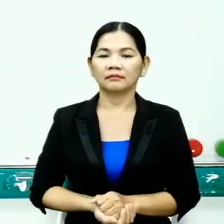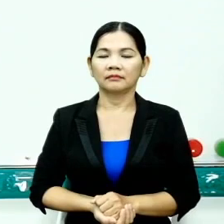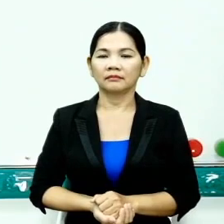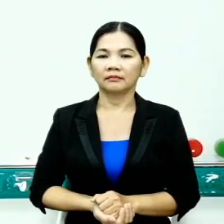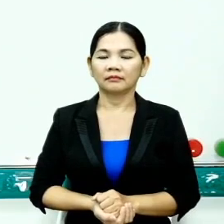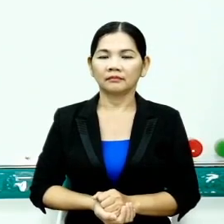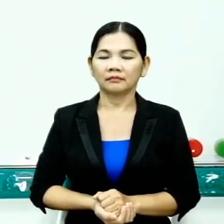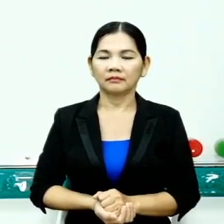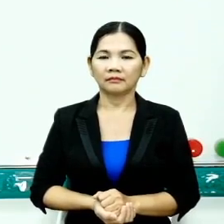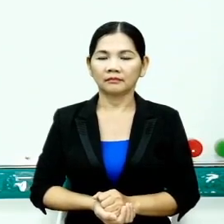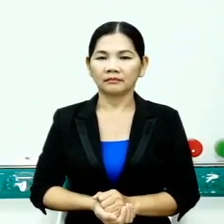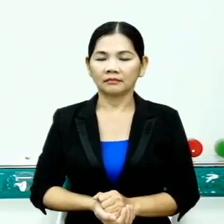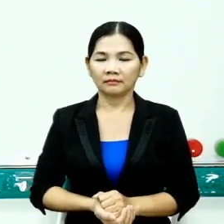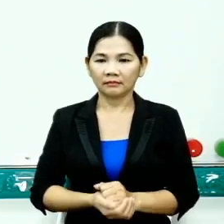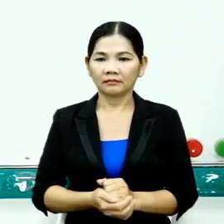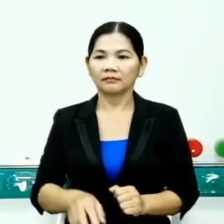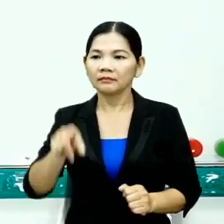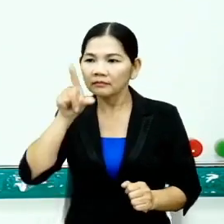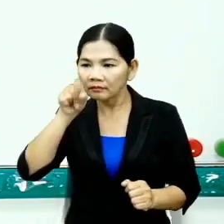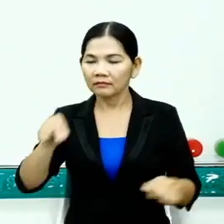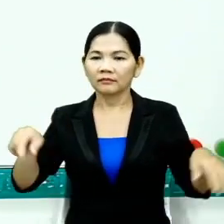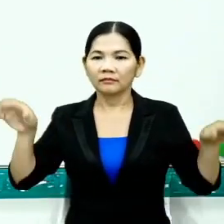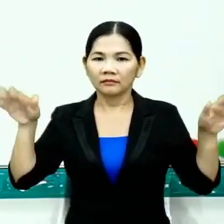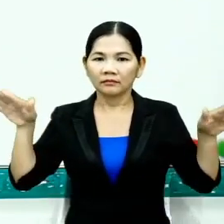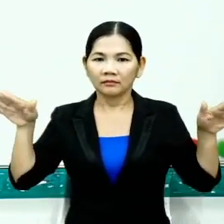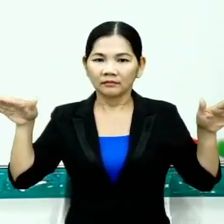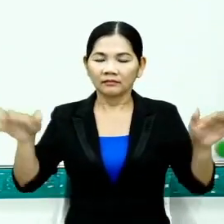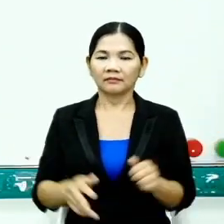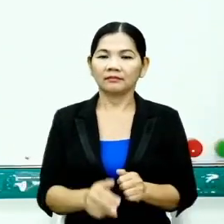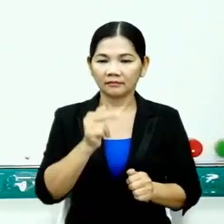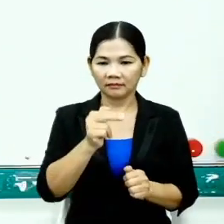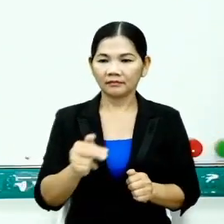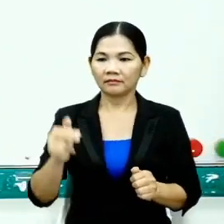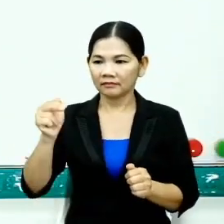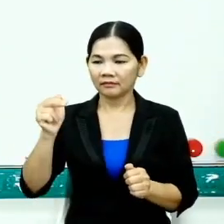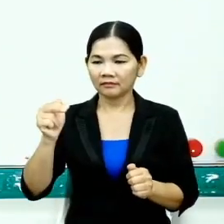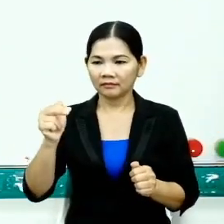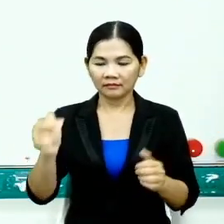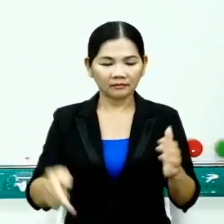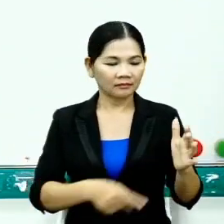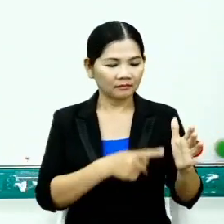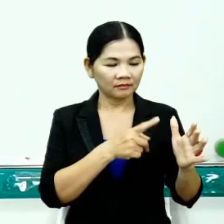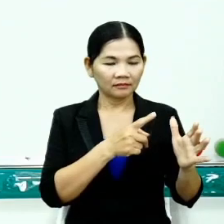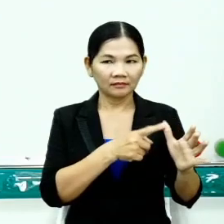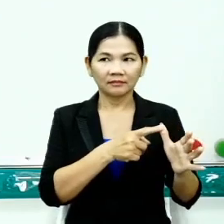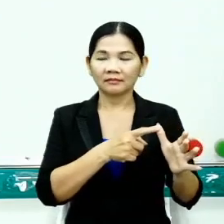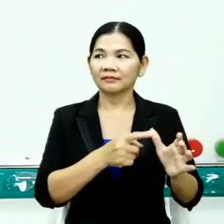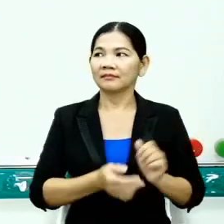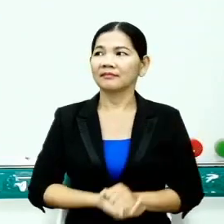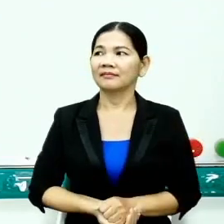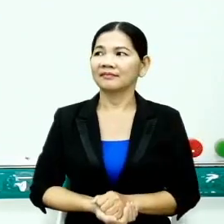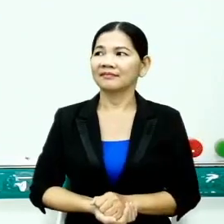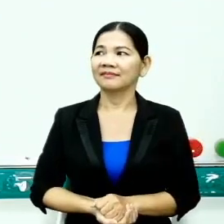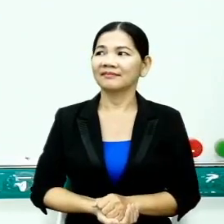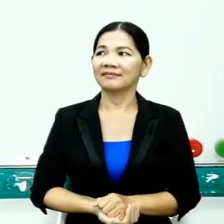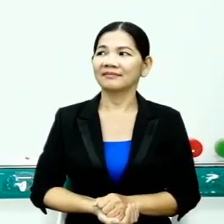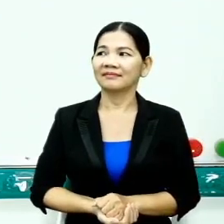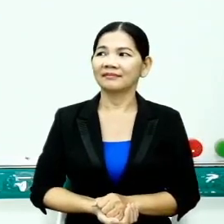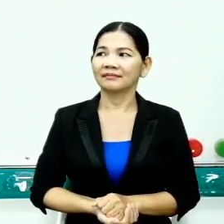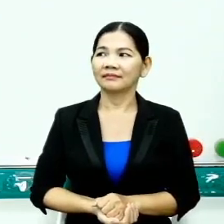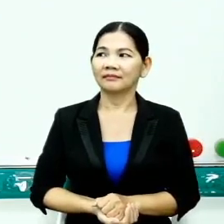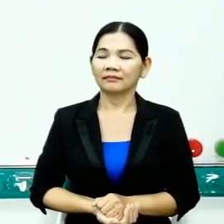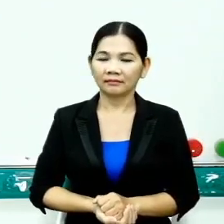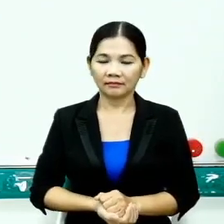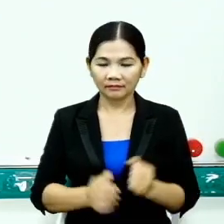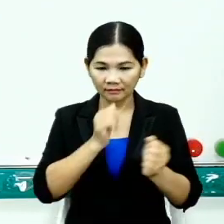ចាស្ដាប់លោកគ្រូម្ដងទៀតតទាគឺមានតចាមានតនិងស្រៈអាតោះកូនចាប់ផ្